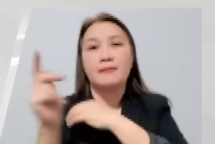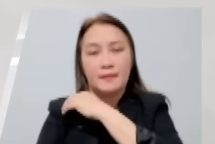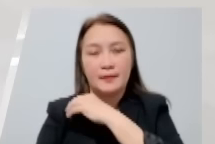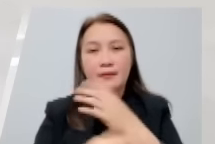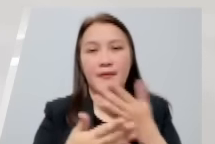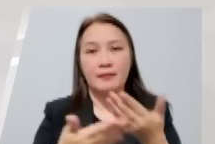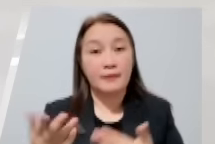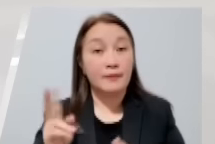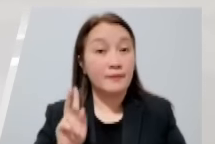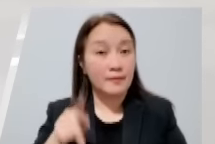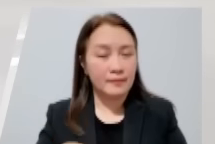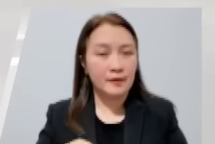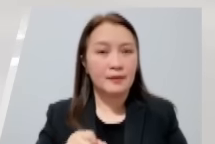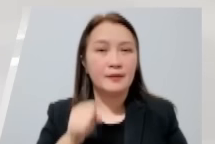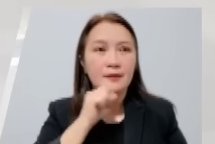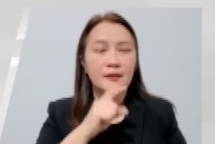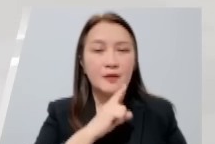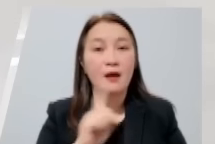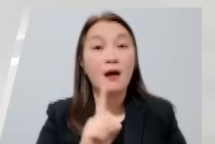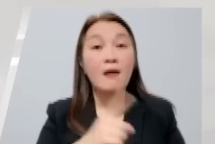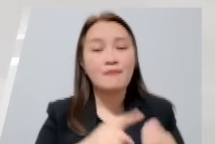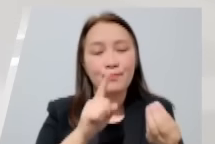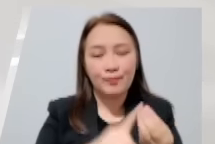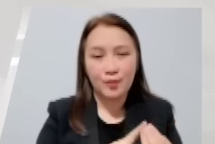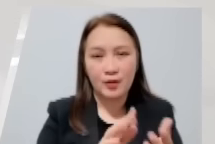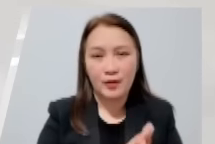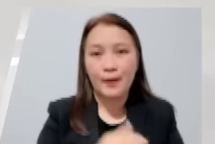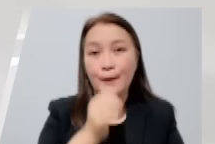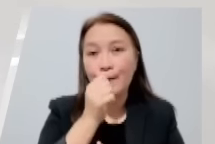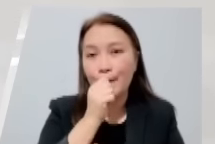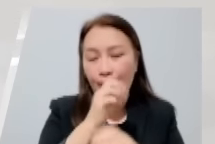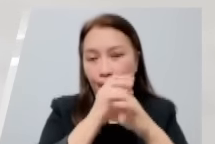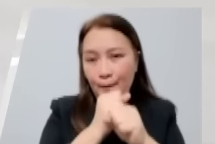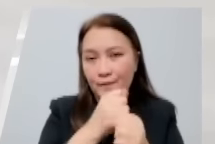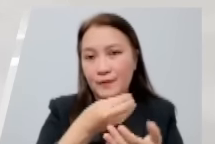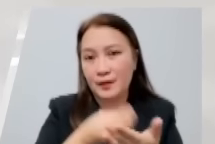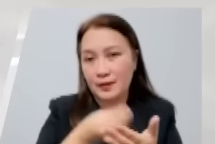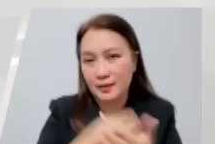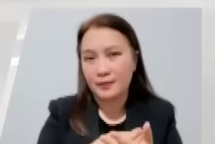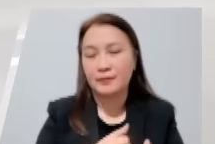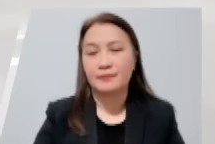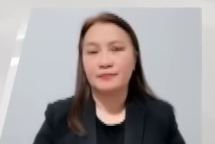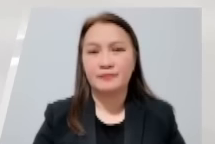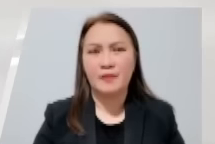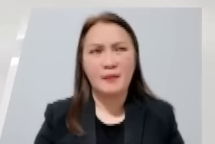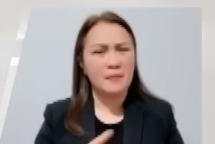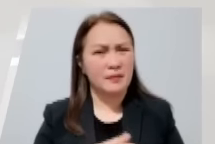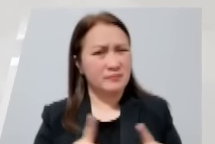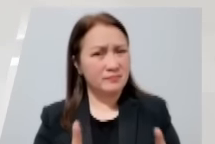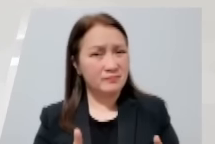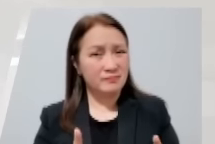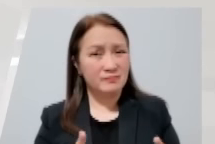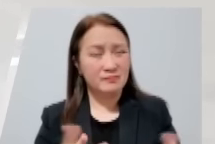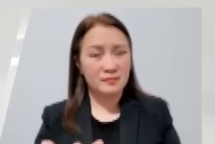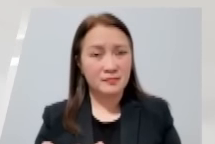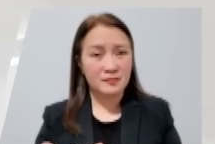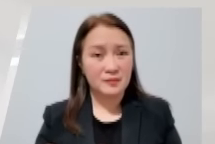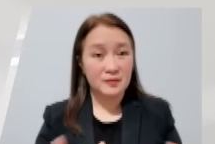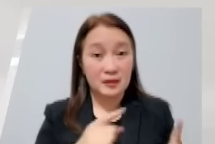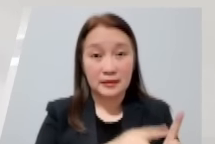ng confidential funds at iba pang anomalya umano sa kanyang tanggapan. Pero ayon naman kina Senior Deputy